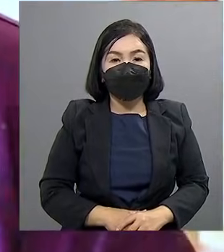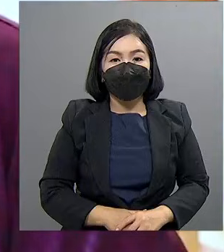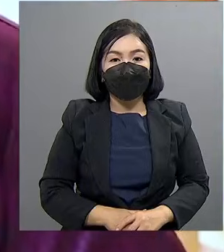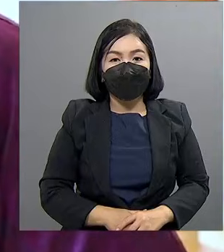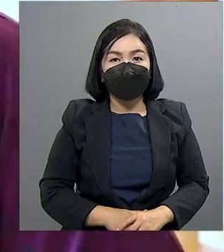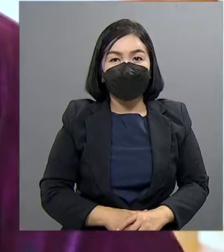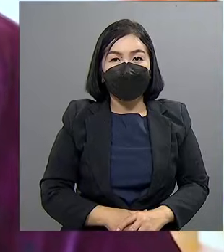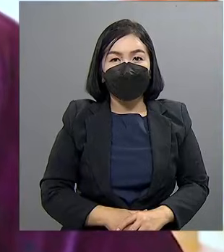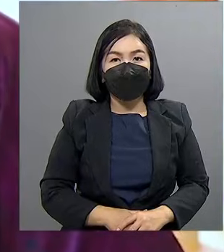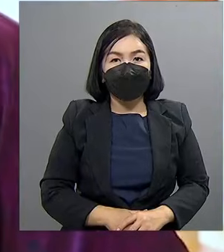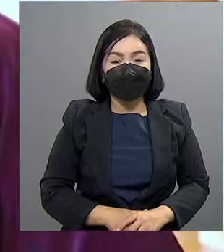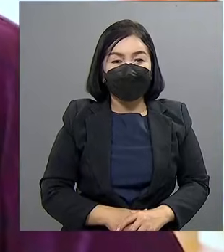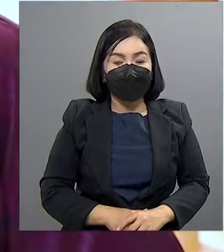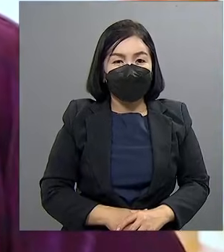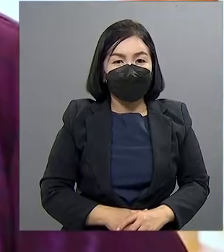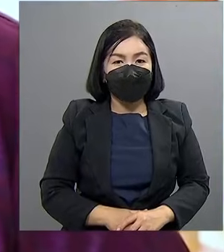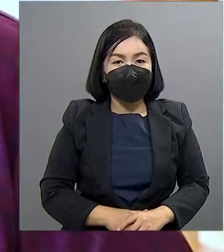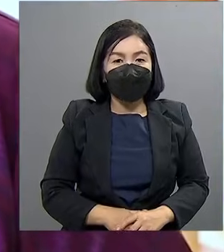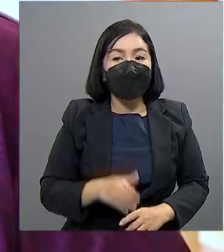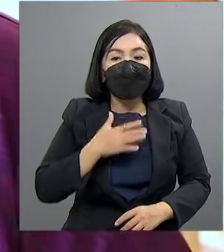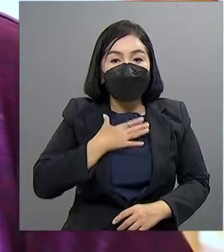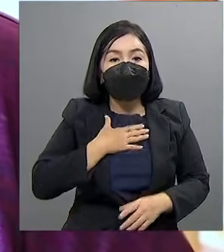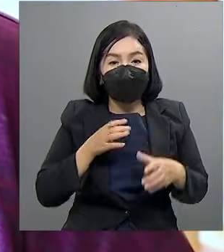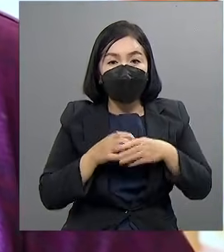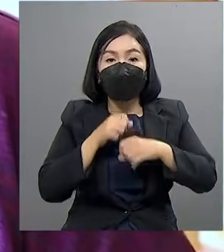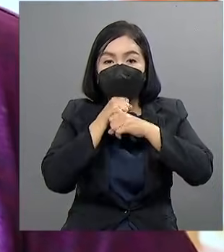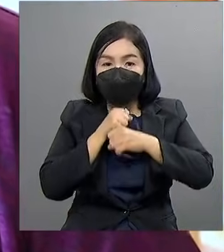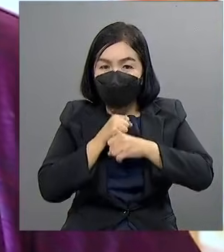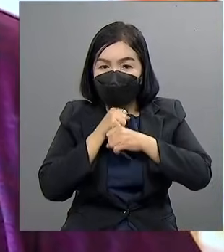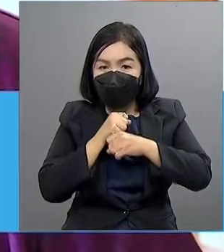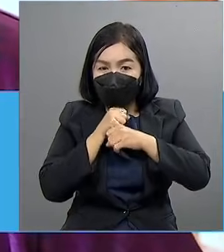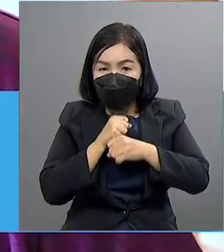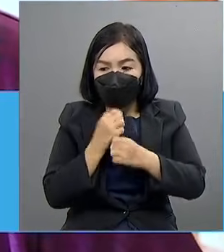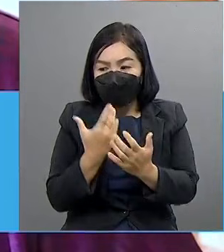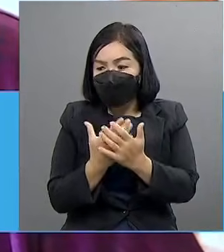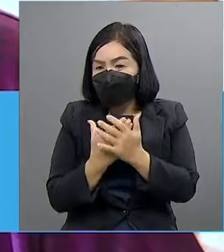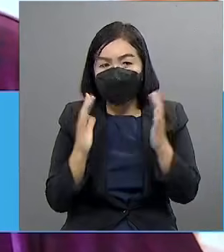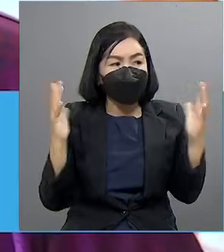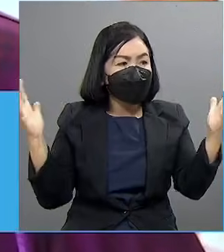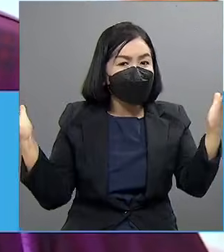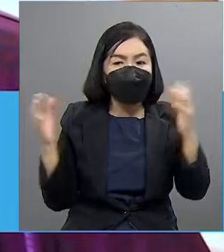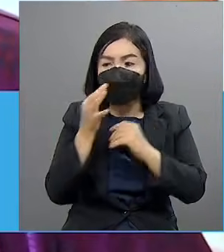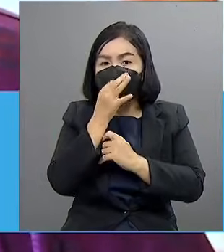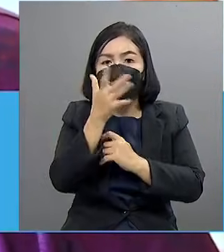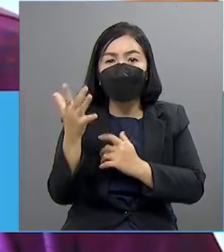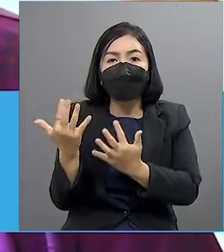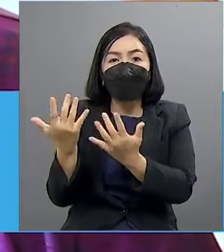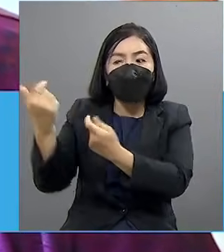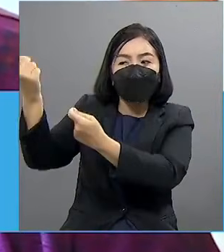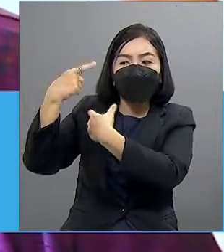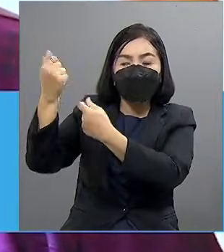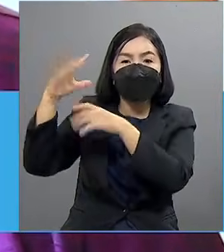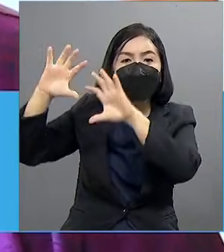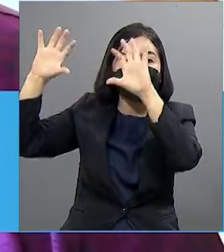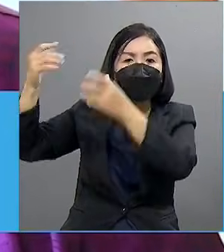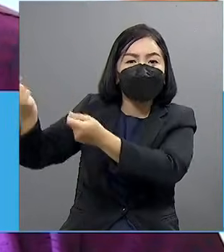ตั้งคนสูงอายุซื้อแต่ว่าบ่เป็นเต๋อบ่มีรายได้มาได้หลอกแค่เงินแค่ผู้สูงอายุนะคุณรองตอนนี้เล